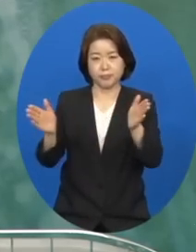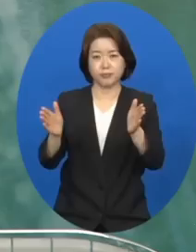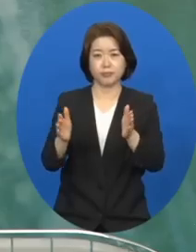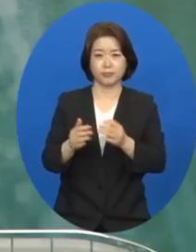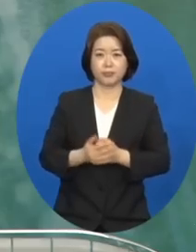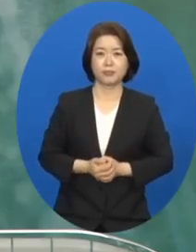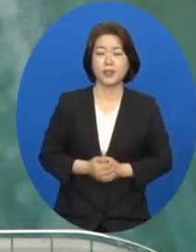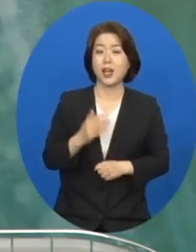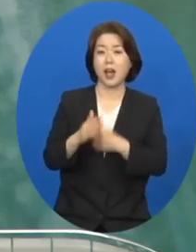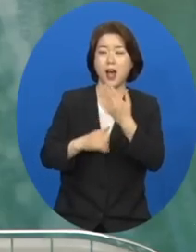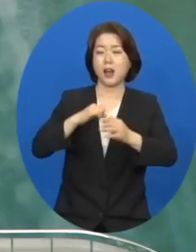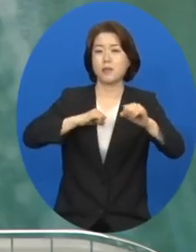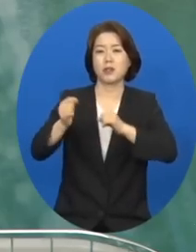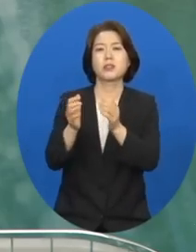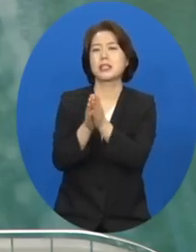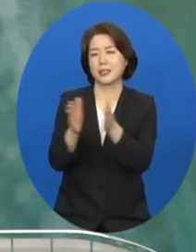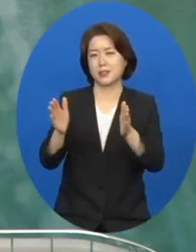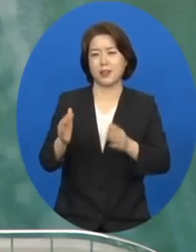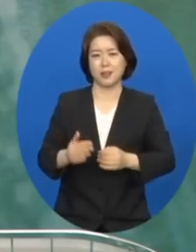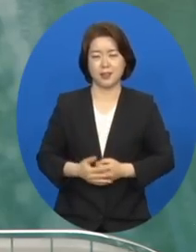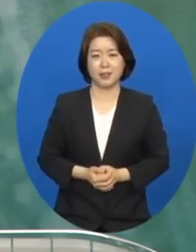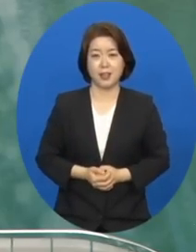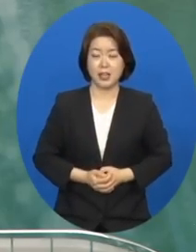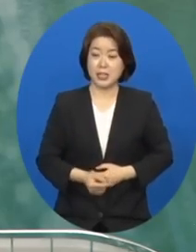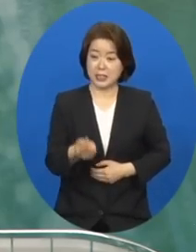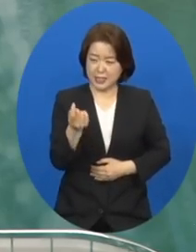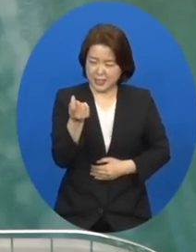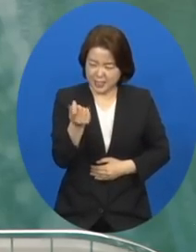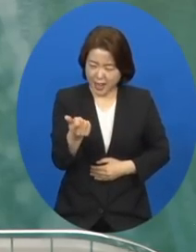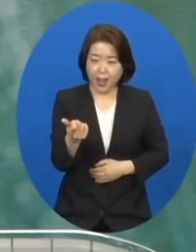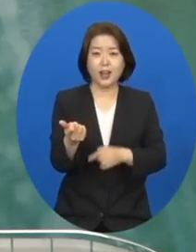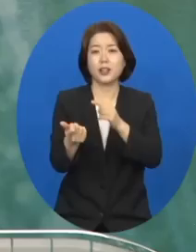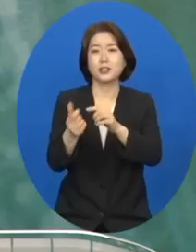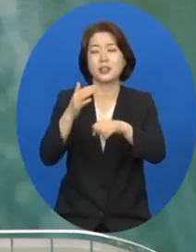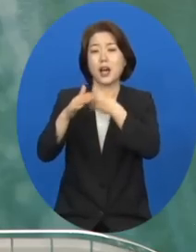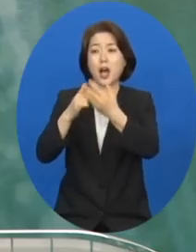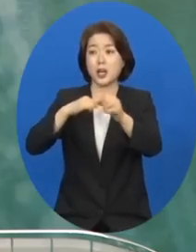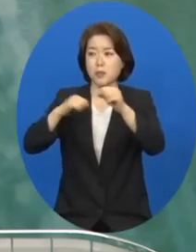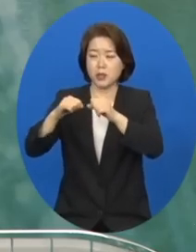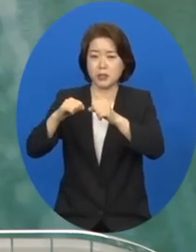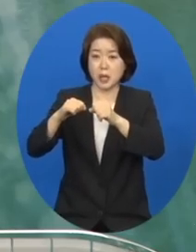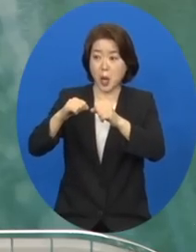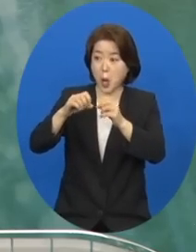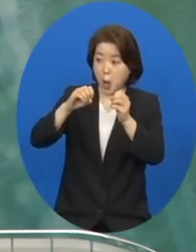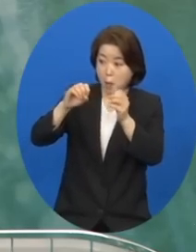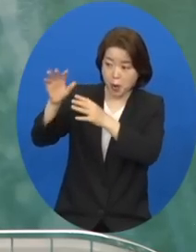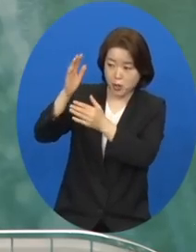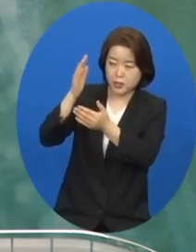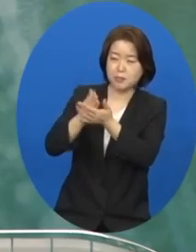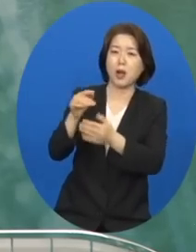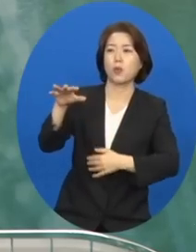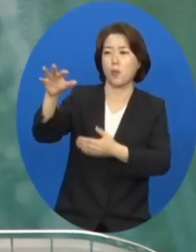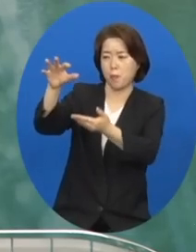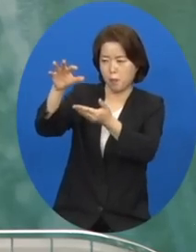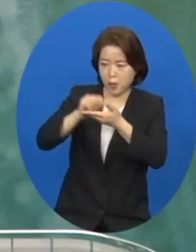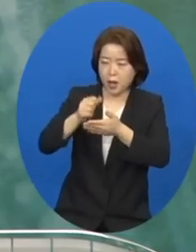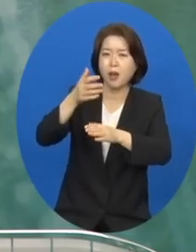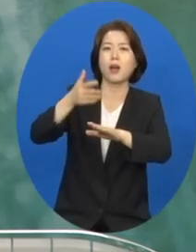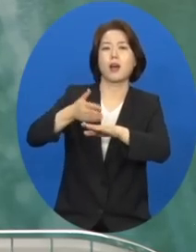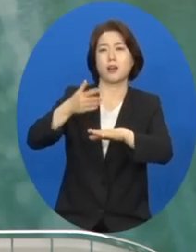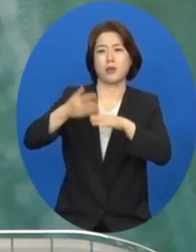하나님의 역사가 시작되었다는 것 그 작은 하나님의 역사를 놓치지말고 감사하라 는 것이죠